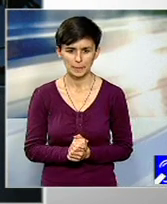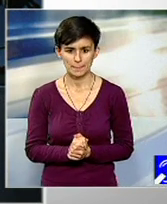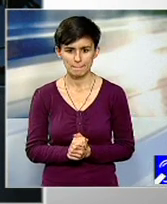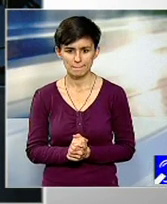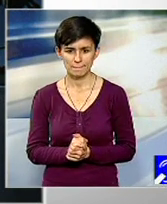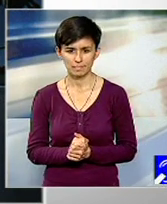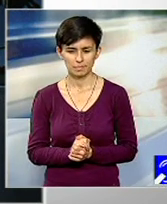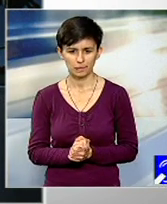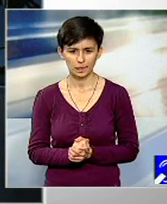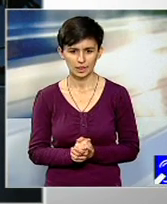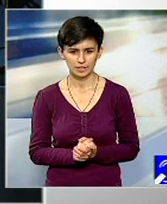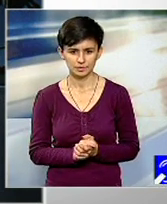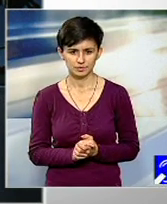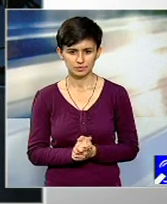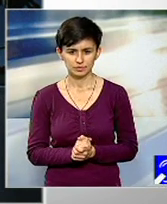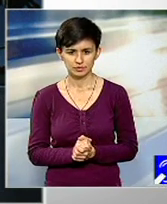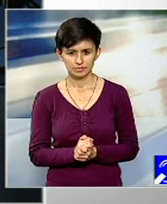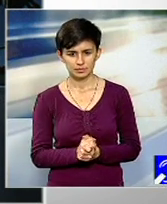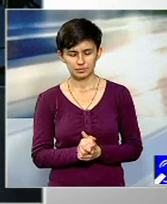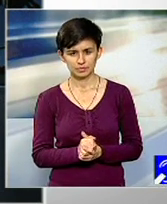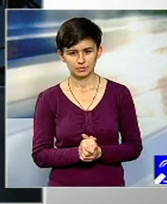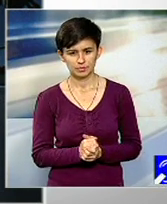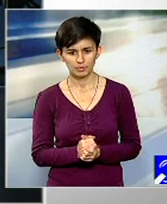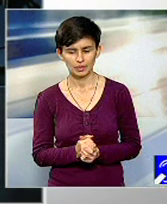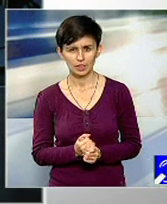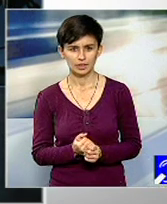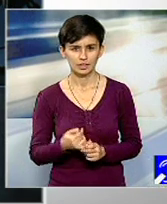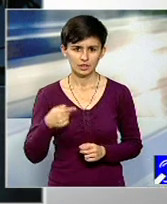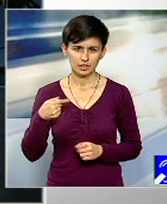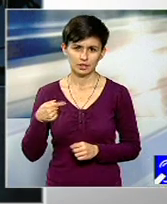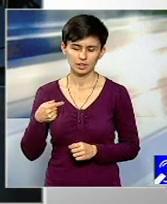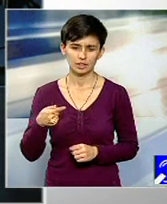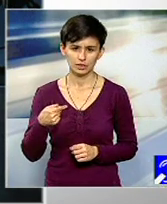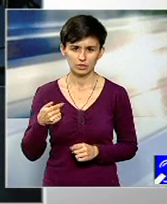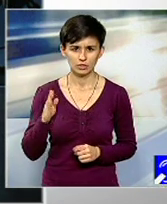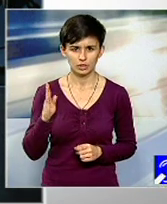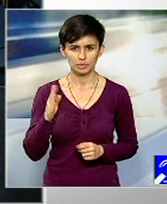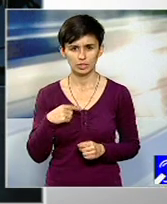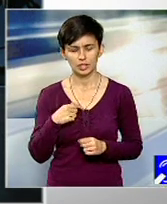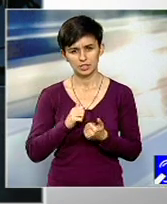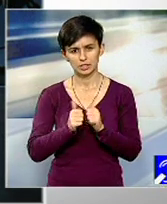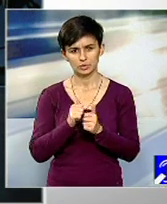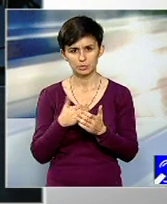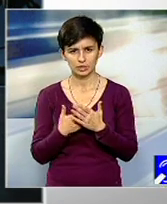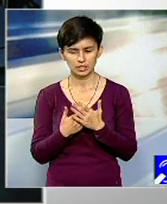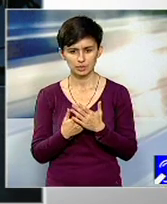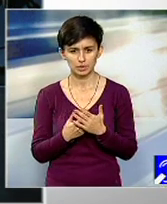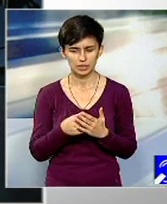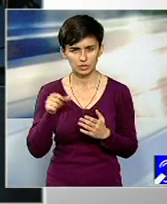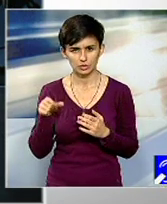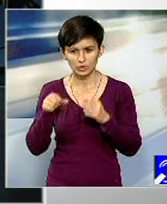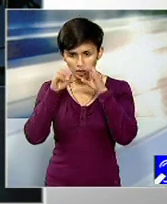Cristi, ești capitanul echipei, te rog. Deci goalball este un sport pentru persoanele cu